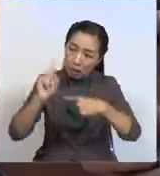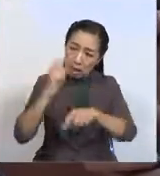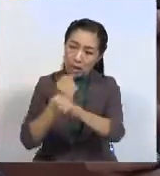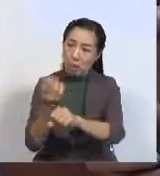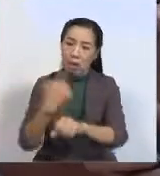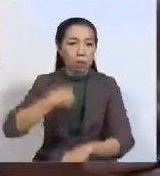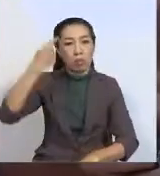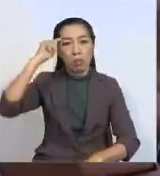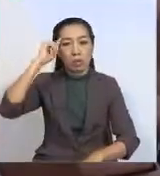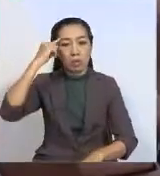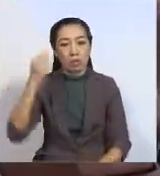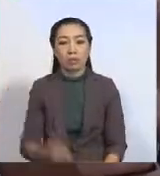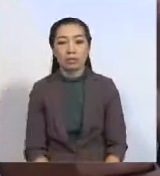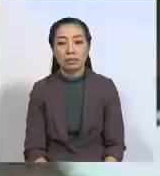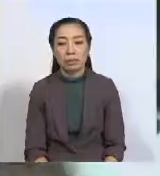ต่อนะครับ